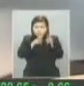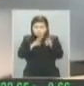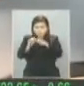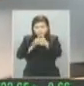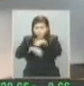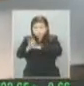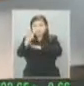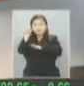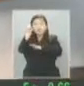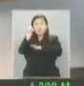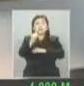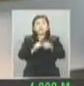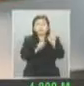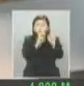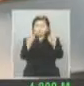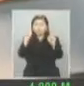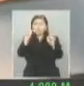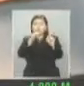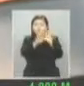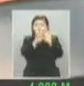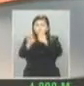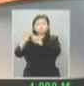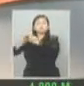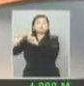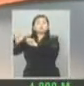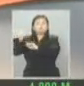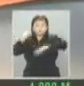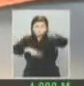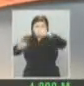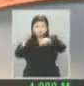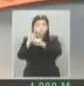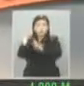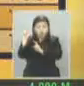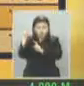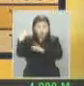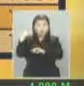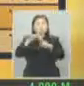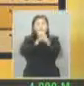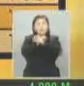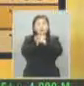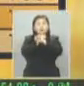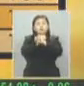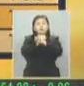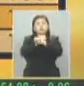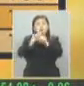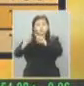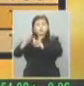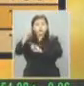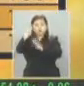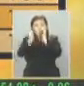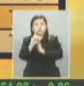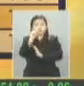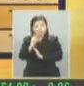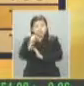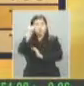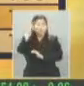งนั้นคือหัวใจของการความปลอดภัยเพื่อลดการสูญเสียชีวิต เหตุการณ์เพลิงไหม้ที่ซ